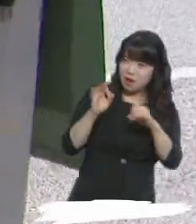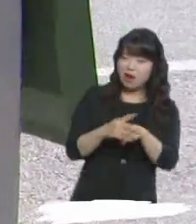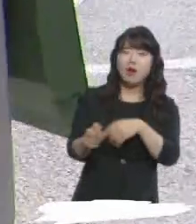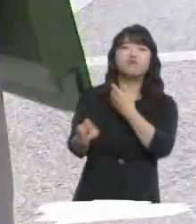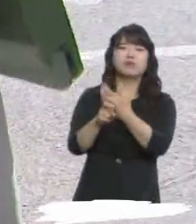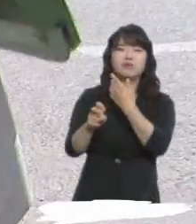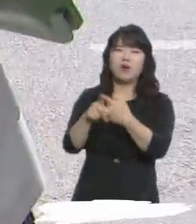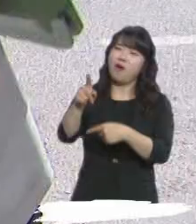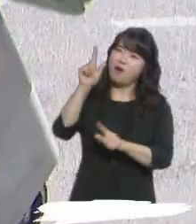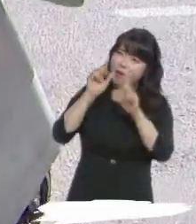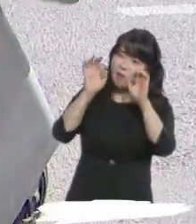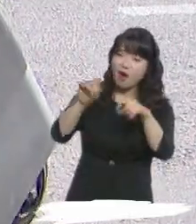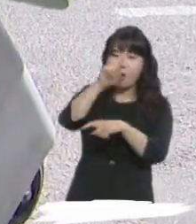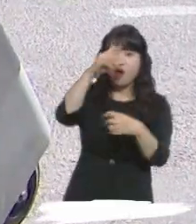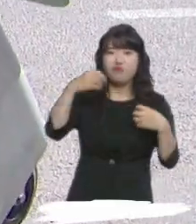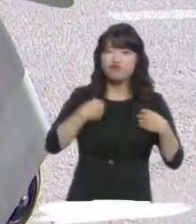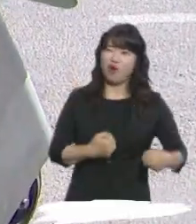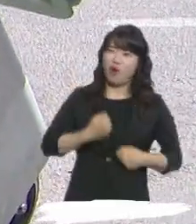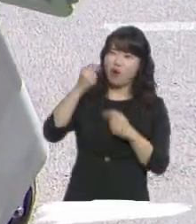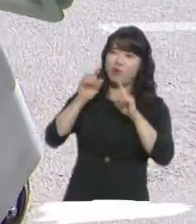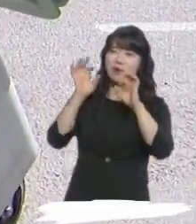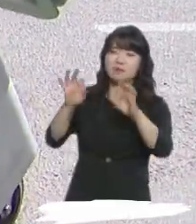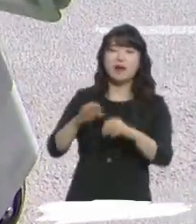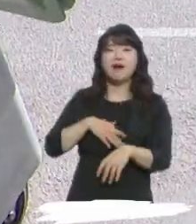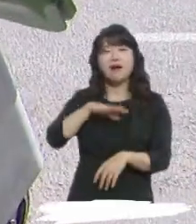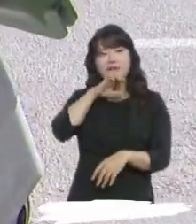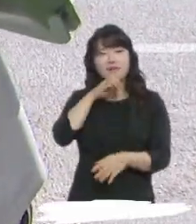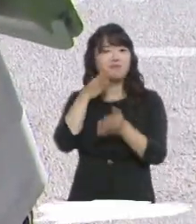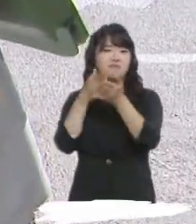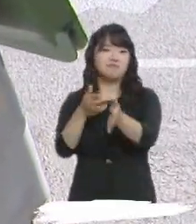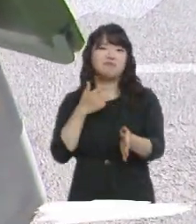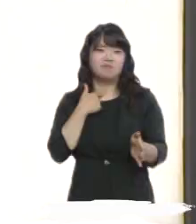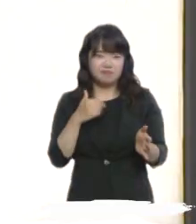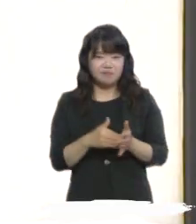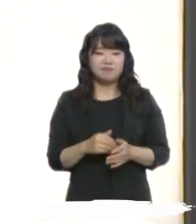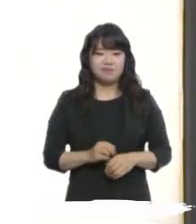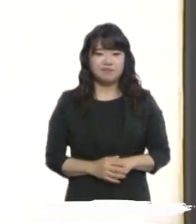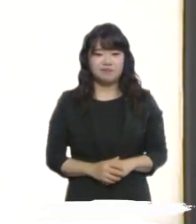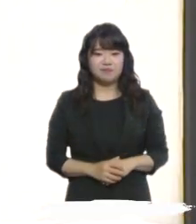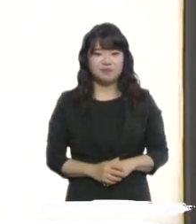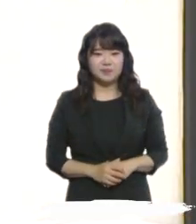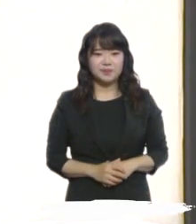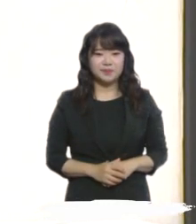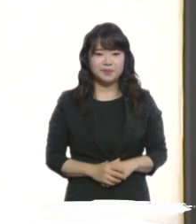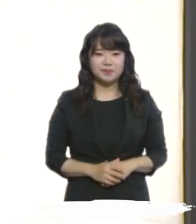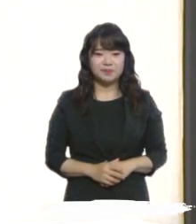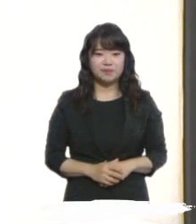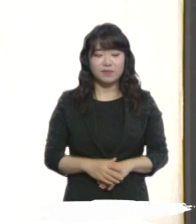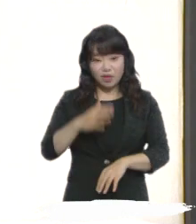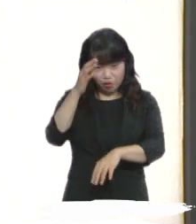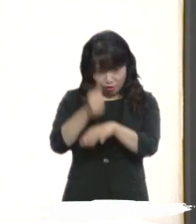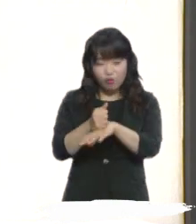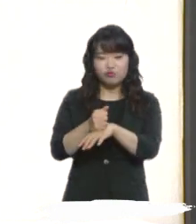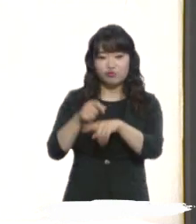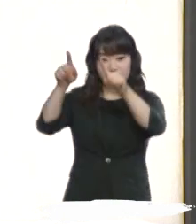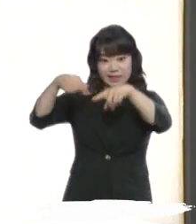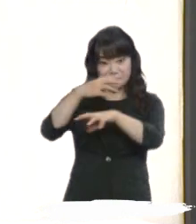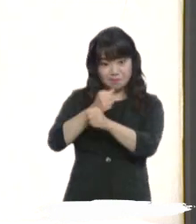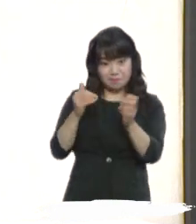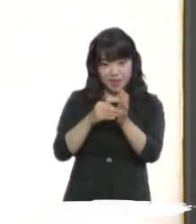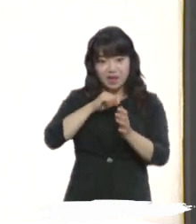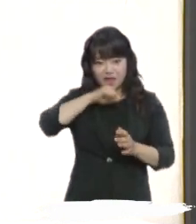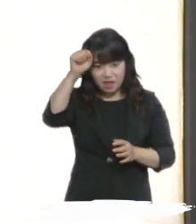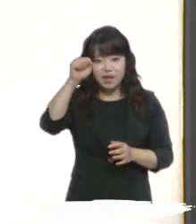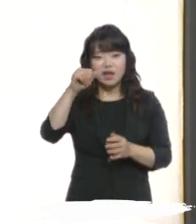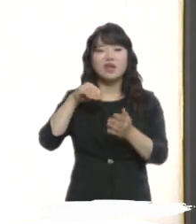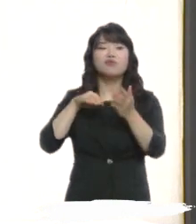부당 지급에도 구청이 미온적으로 대응한 문제를 제기했습니다. 그 입찰에서 계약을 하게 되면